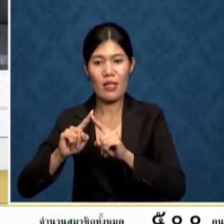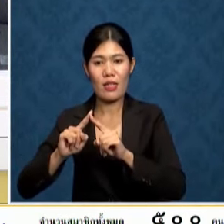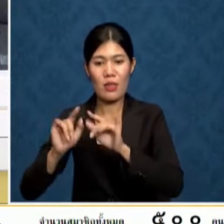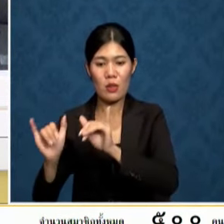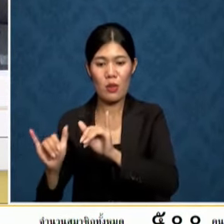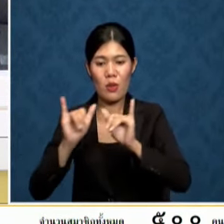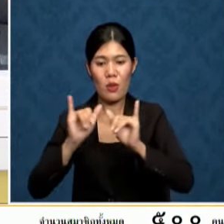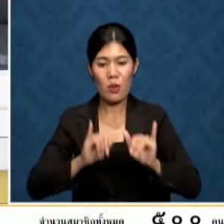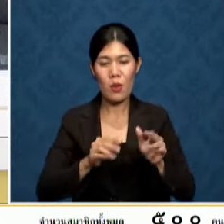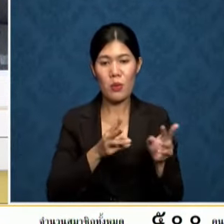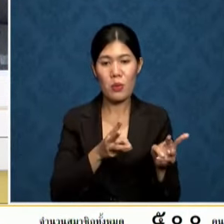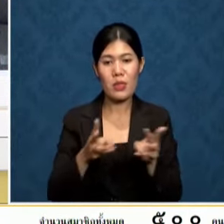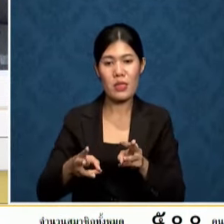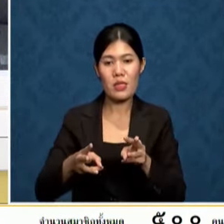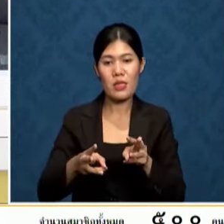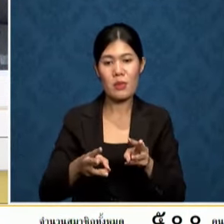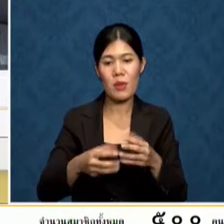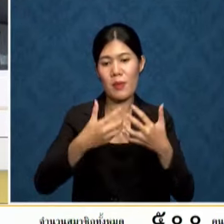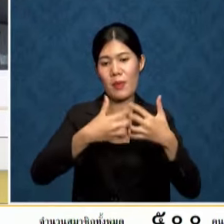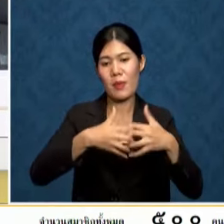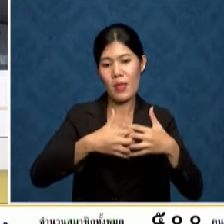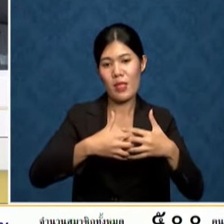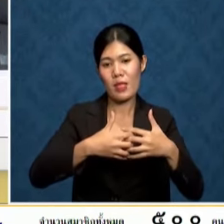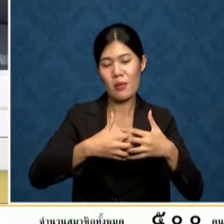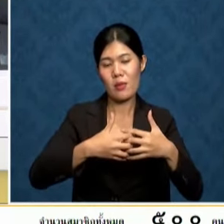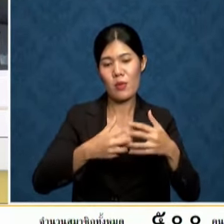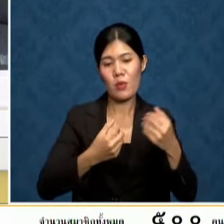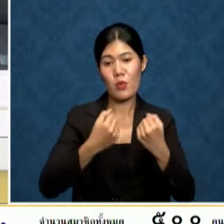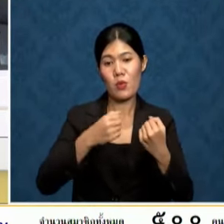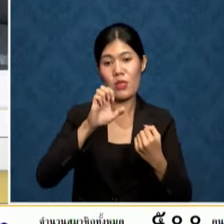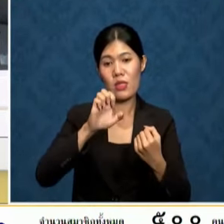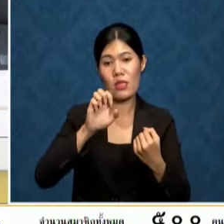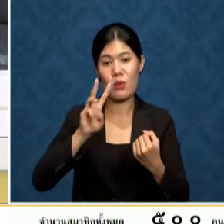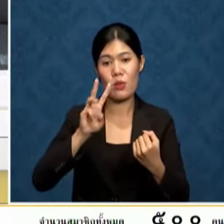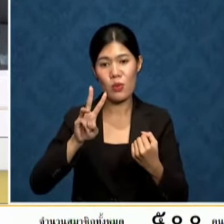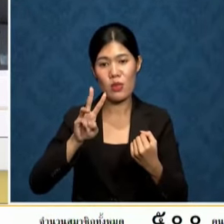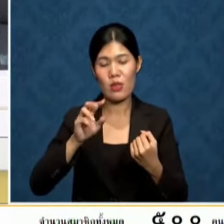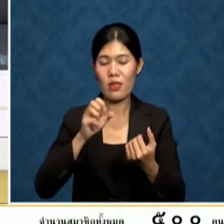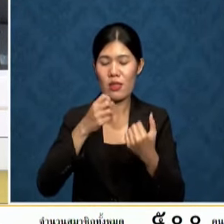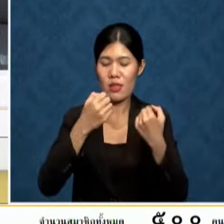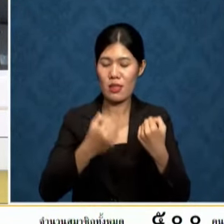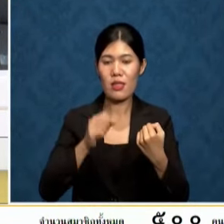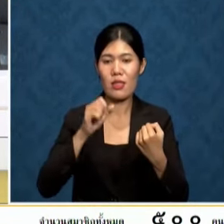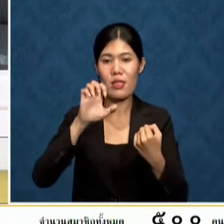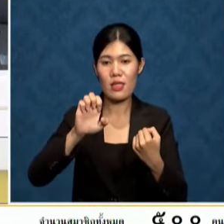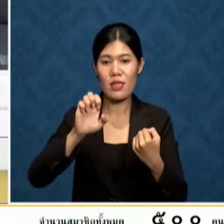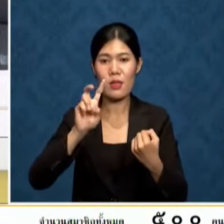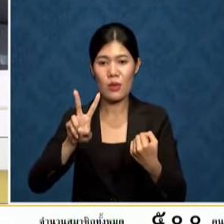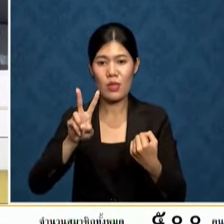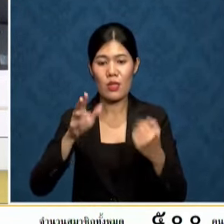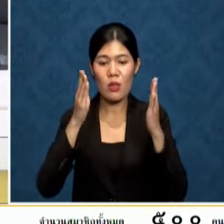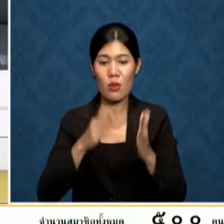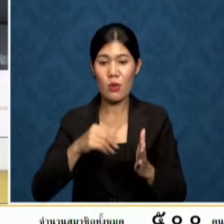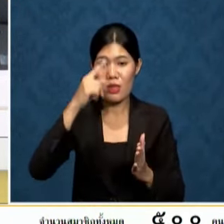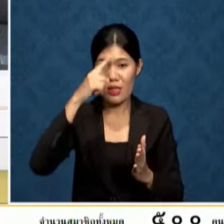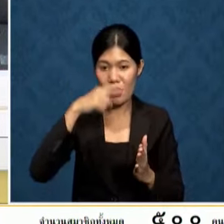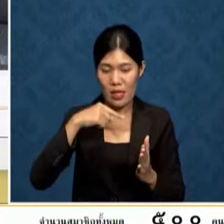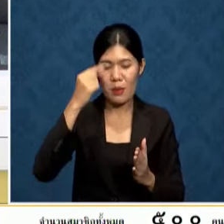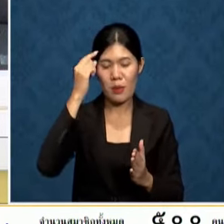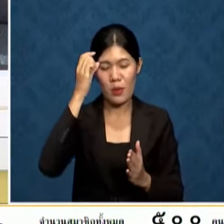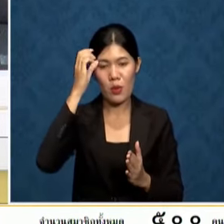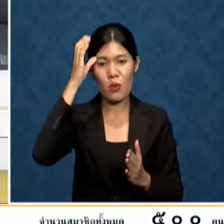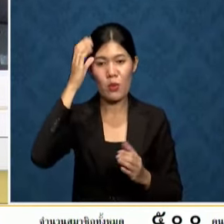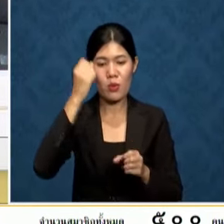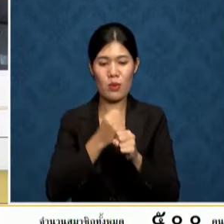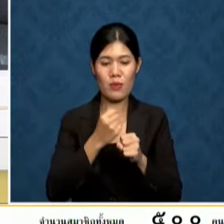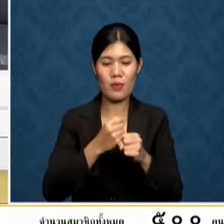EVเข้ามาอยู่ในประเทศไทยให้กับคนไทยได้มีงานทำกลไกเหล่านี้เป็นกลไกที่มีความ